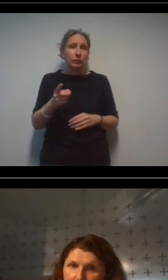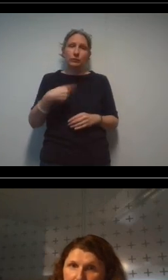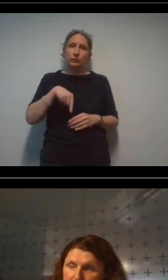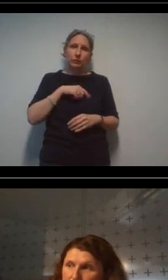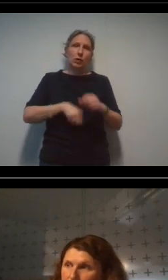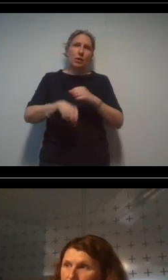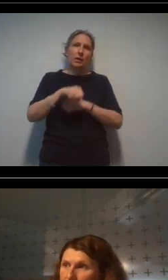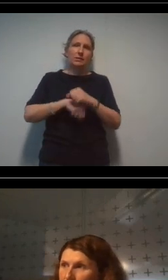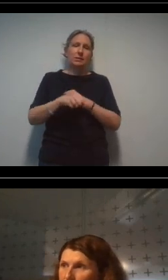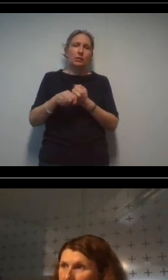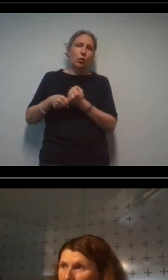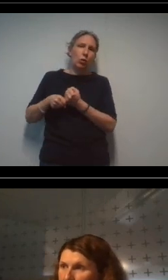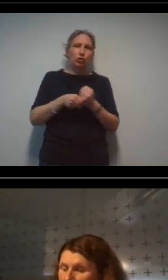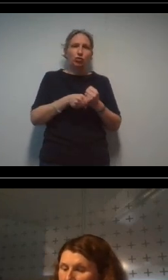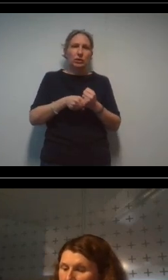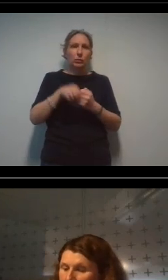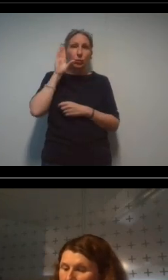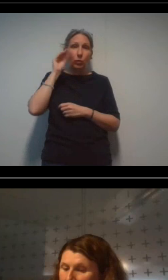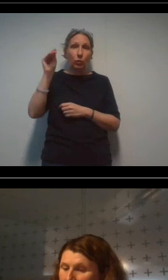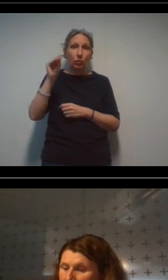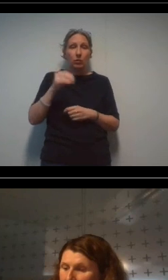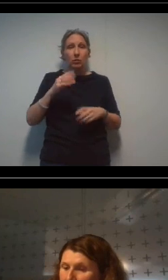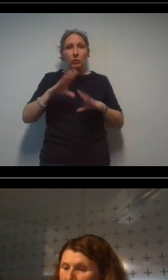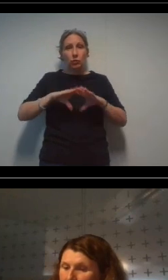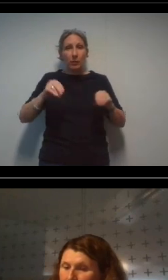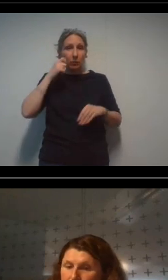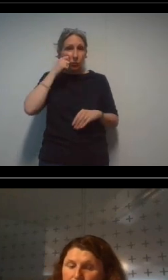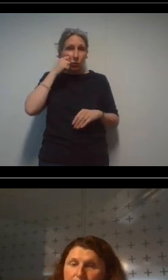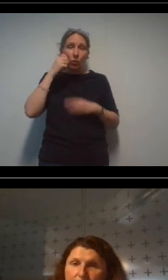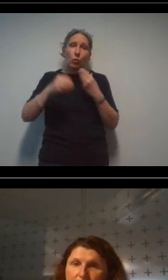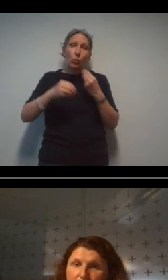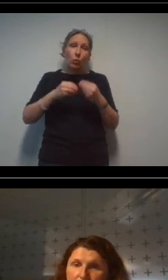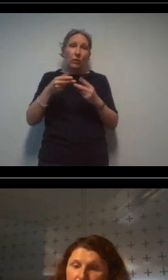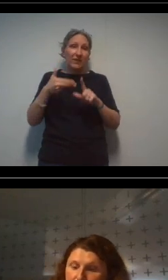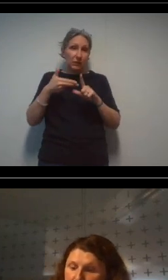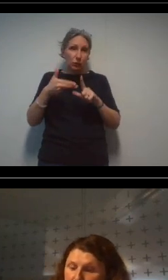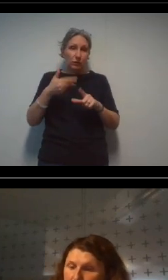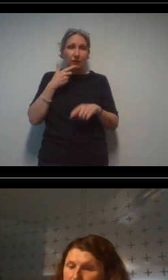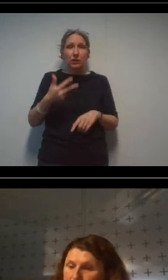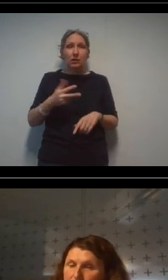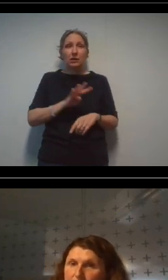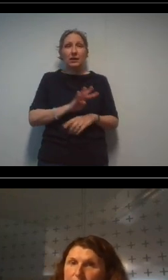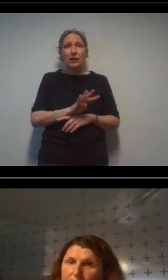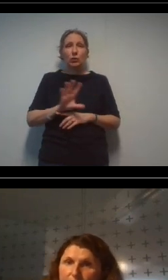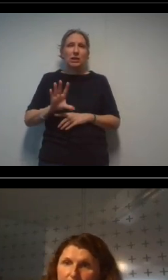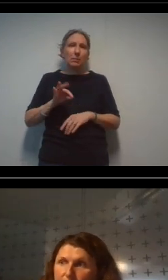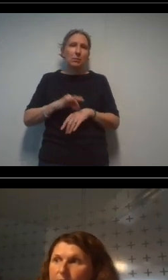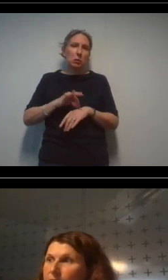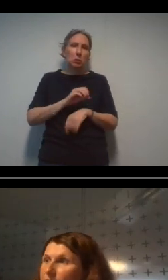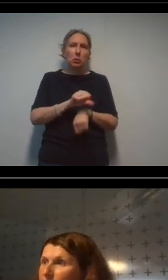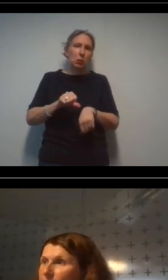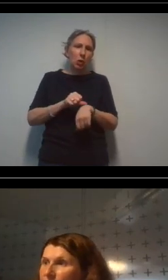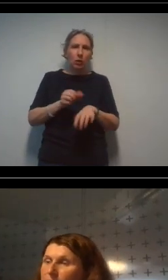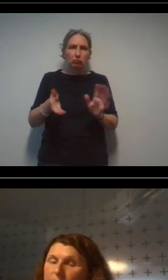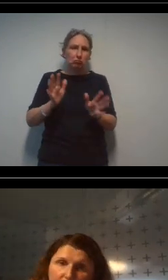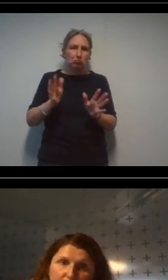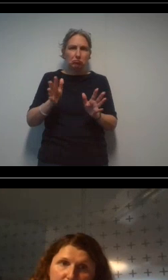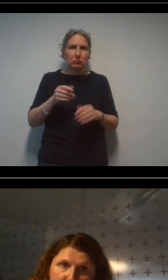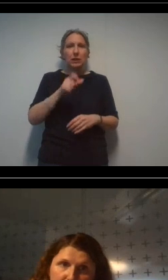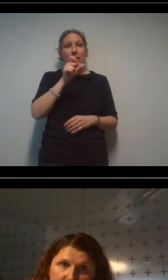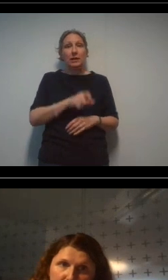soit en présentiel, soit en visio, donc n'importe quel RH, n'importe où il est, pendant trois quarts d'heure, une heure, pour qu'un jeune passe un